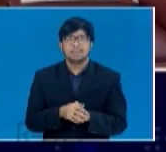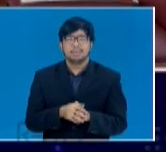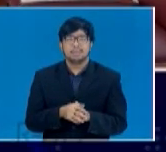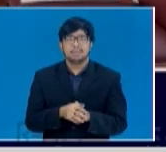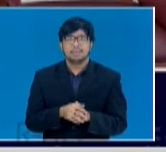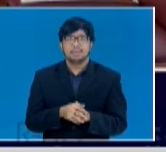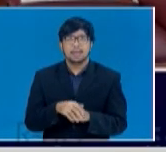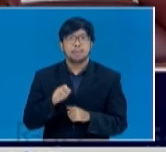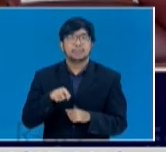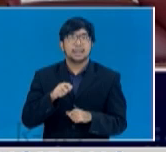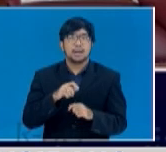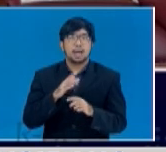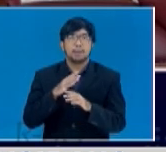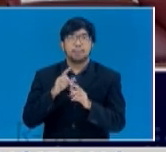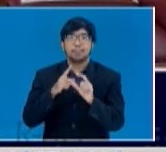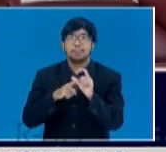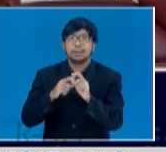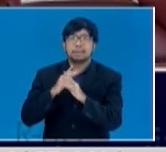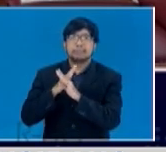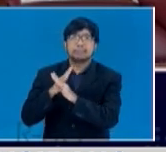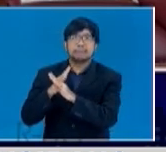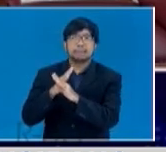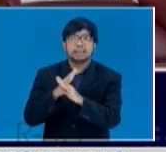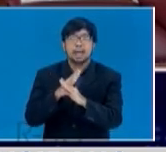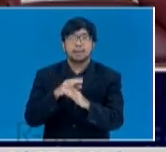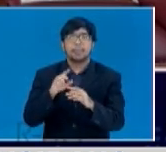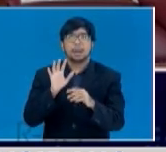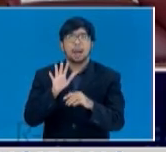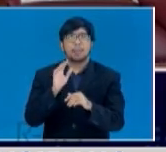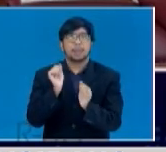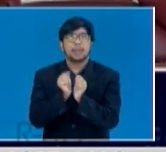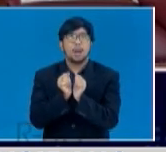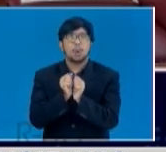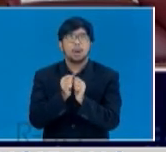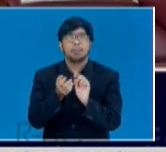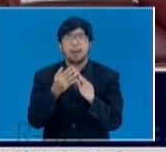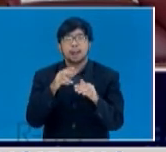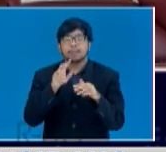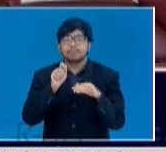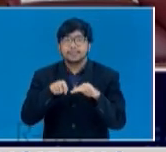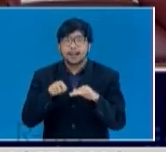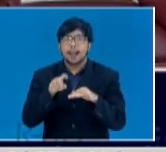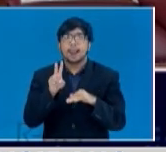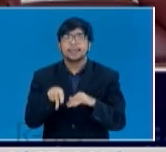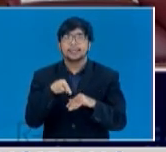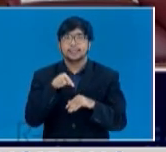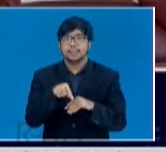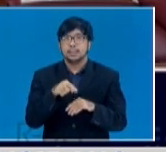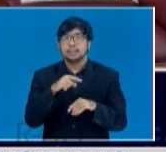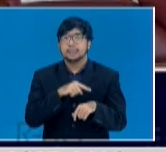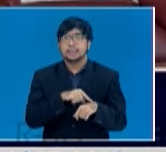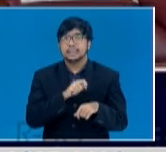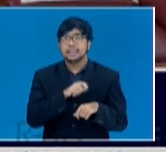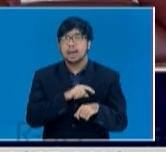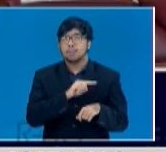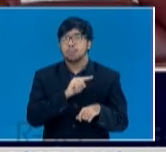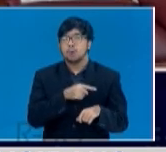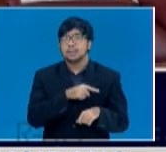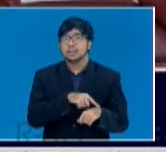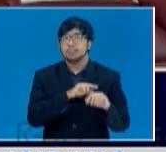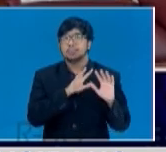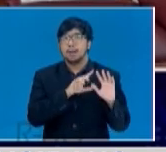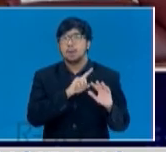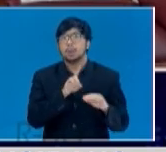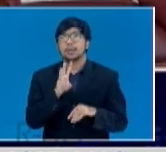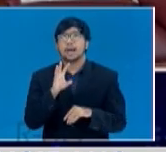Persidangan perintangan penyidikan atau obstruction of justice dengan 5 terdakwa kembali digelar. Sidang dimulai pukul 9.30 waktu